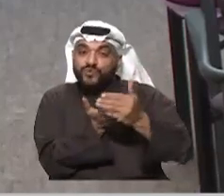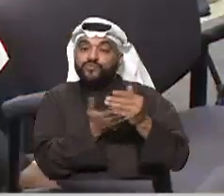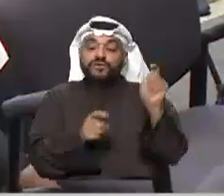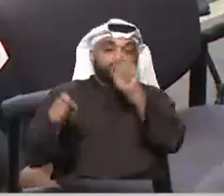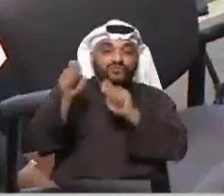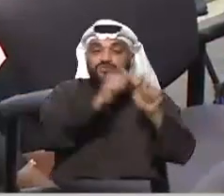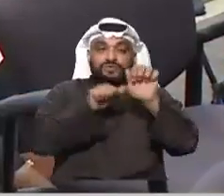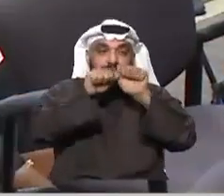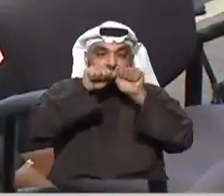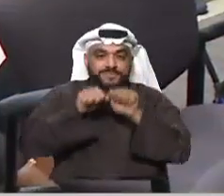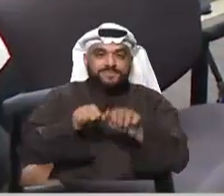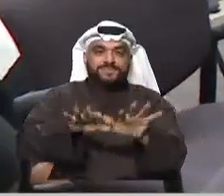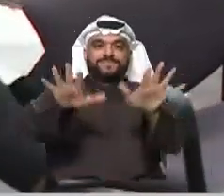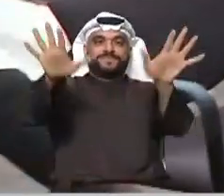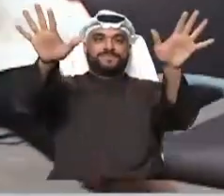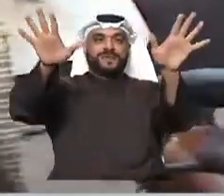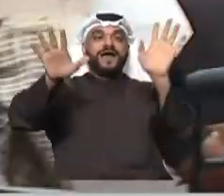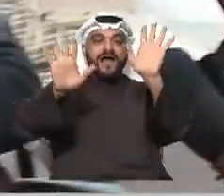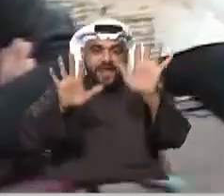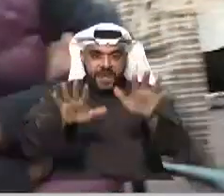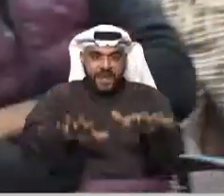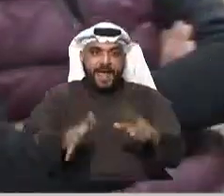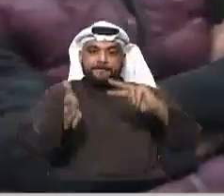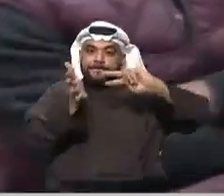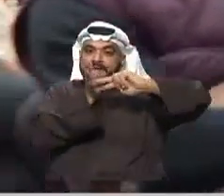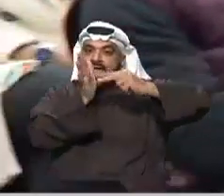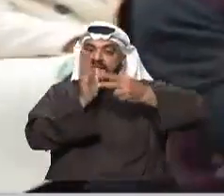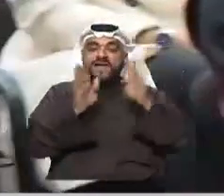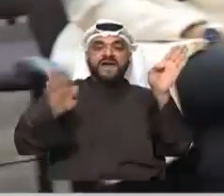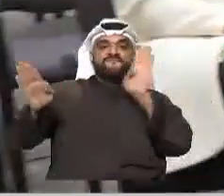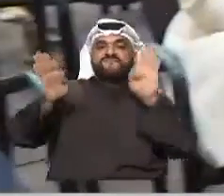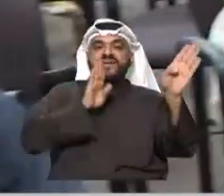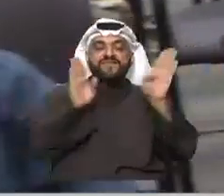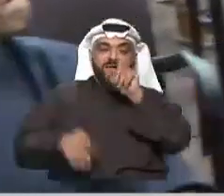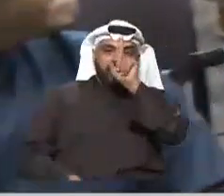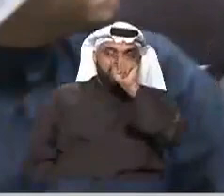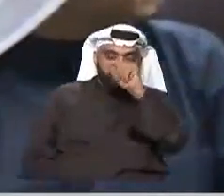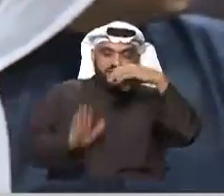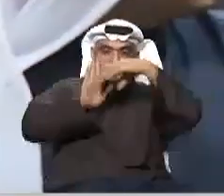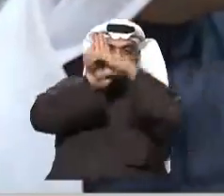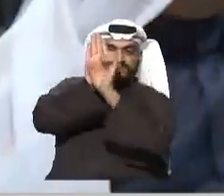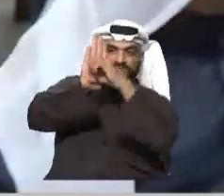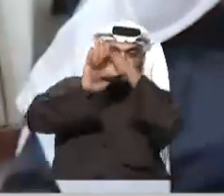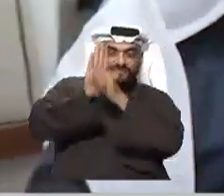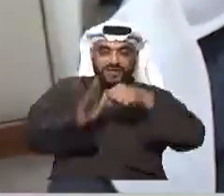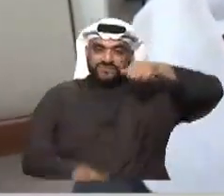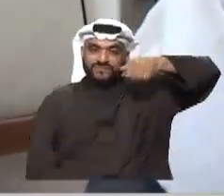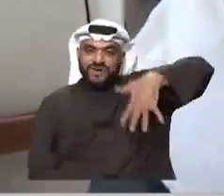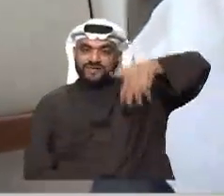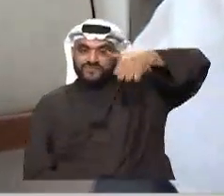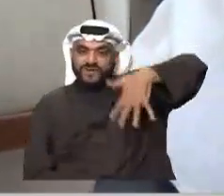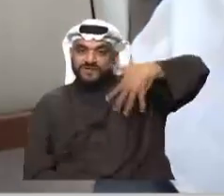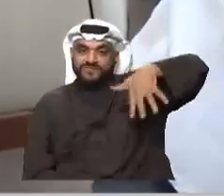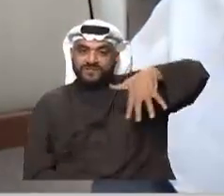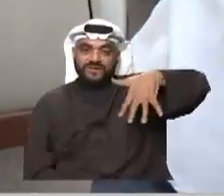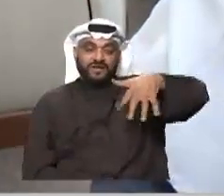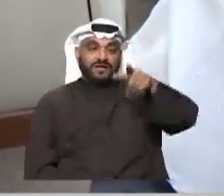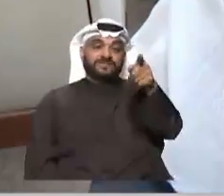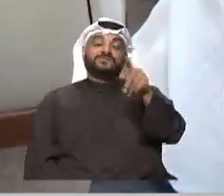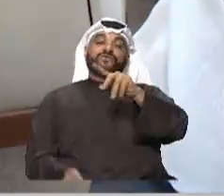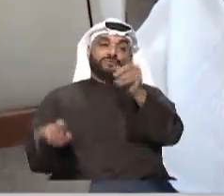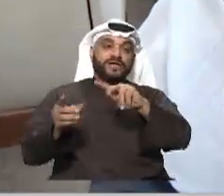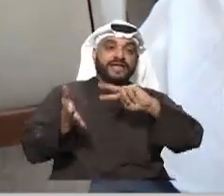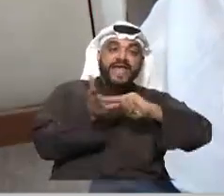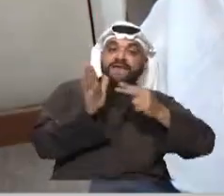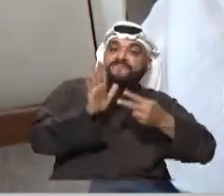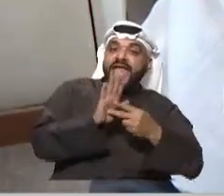المحتوى على وسائل التواصل الاجتماعي مثل الفيسبوك تويتر انستغرام سناب شات وغيرها من المنصات اضافه